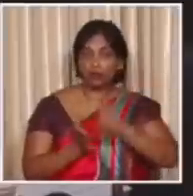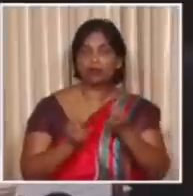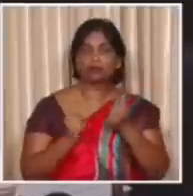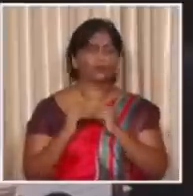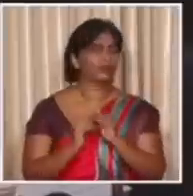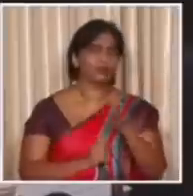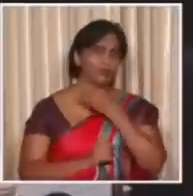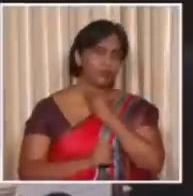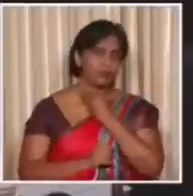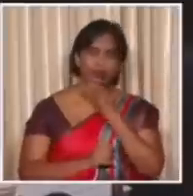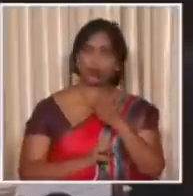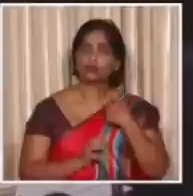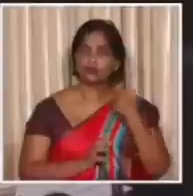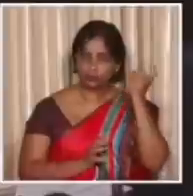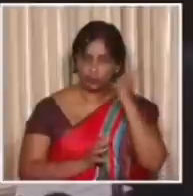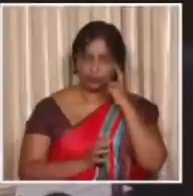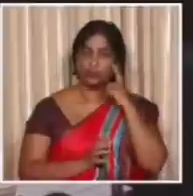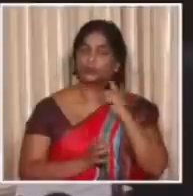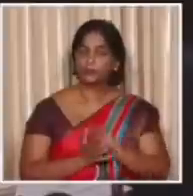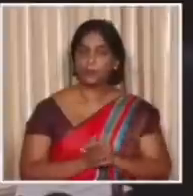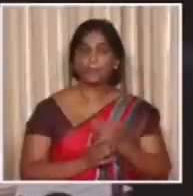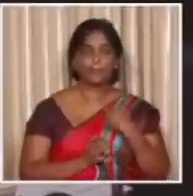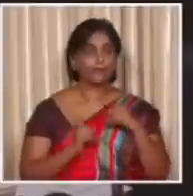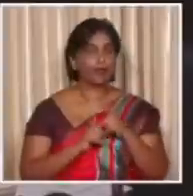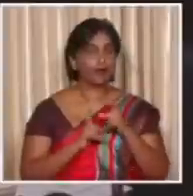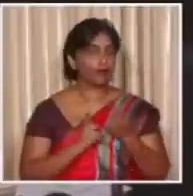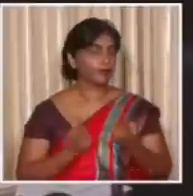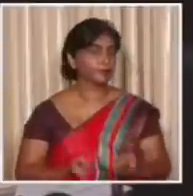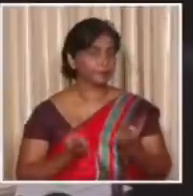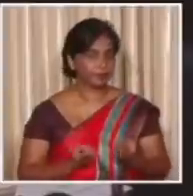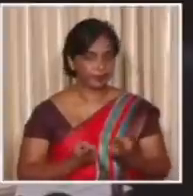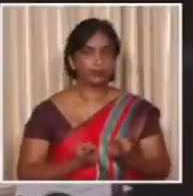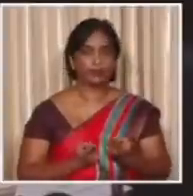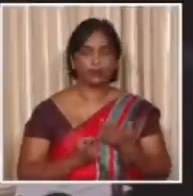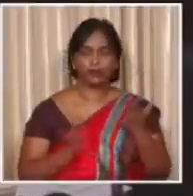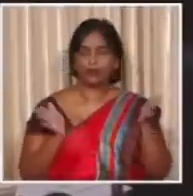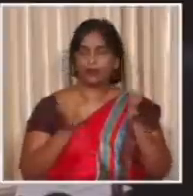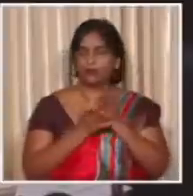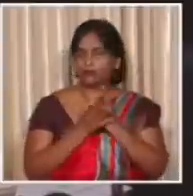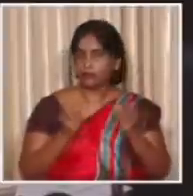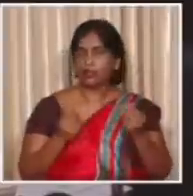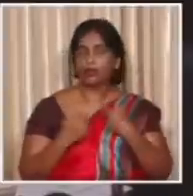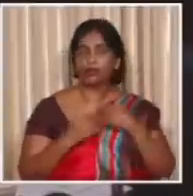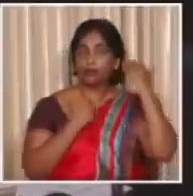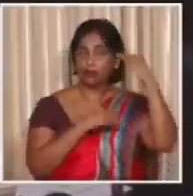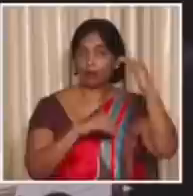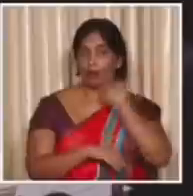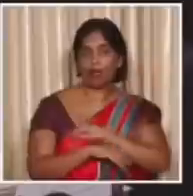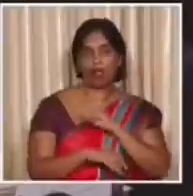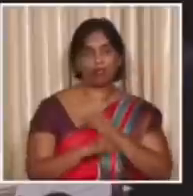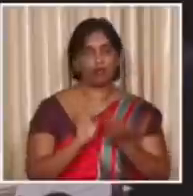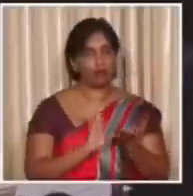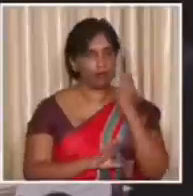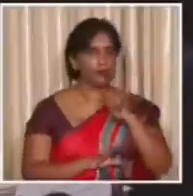බොරු. දැන් අපි දන්නවා අපේ ඩොලර් හිගය සමනේ වෙන්න අපි එක්ක අපේ අපනයන ආදායම වැඩි වෙන්න ඕන.